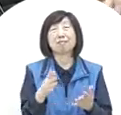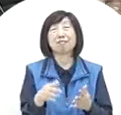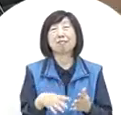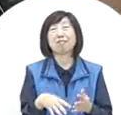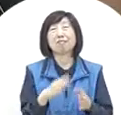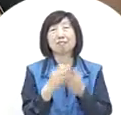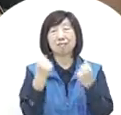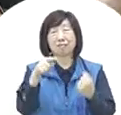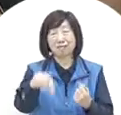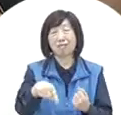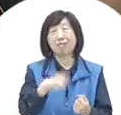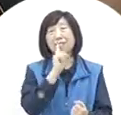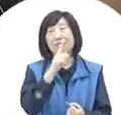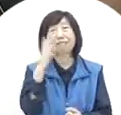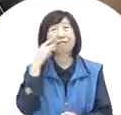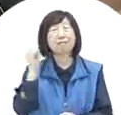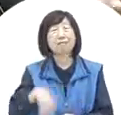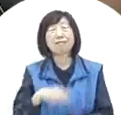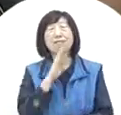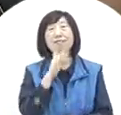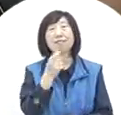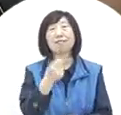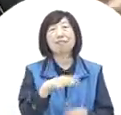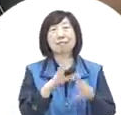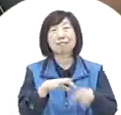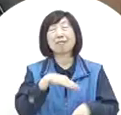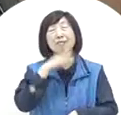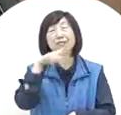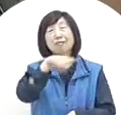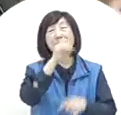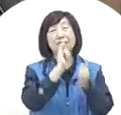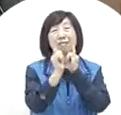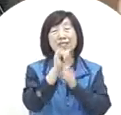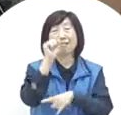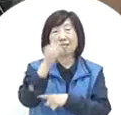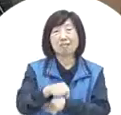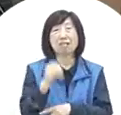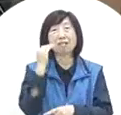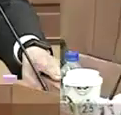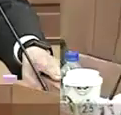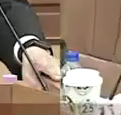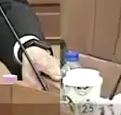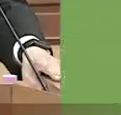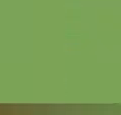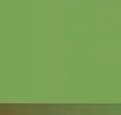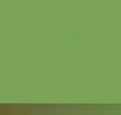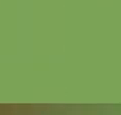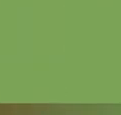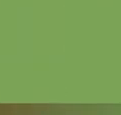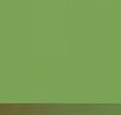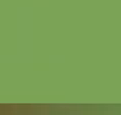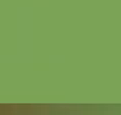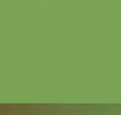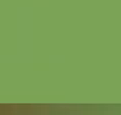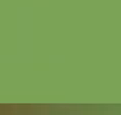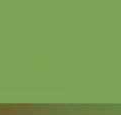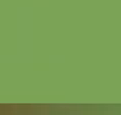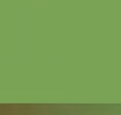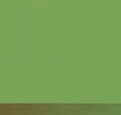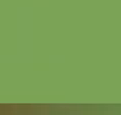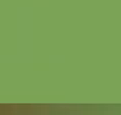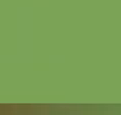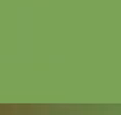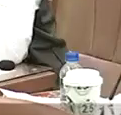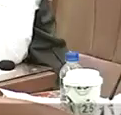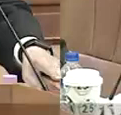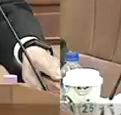小。 没啦，哎，大概同意啦，哎，大概 同意，因为就是因为没同意，所以没法 来强制。下一题，文化局，我已经告诉你们了，我要问板